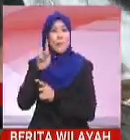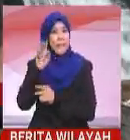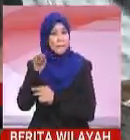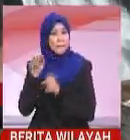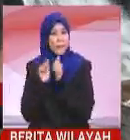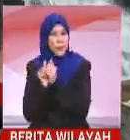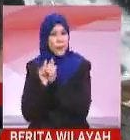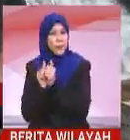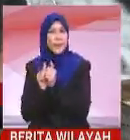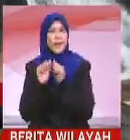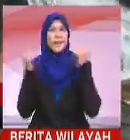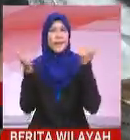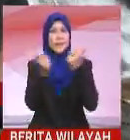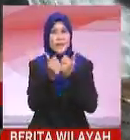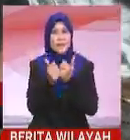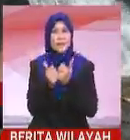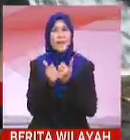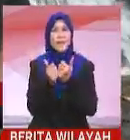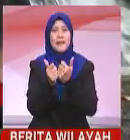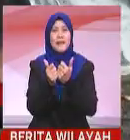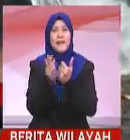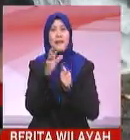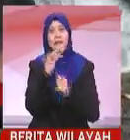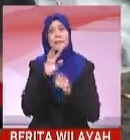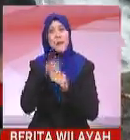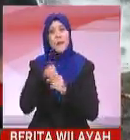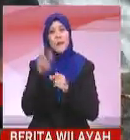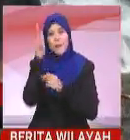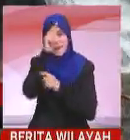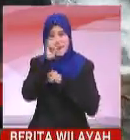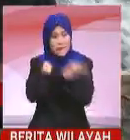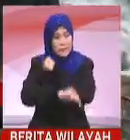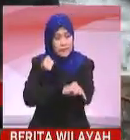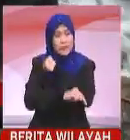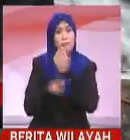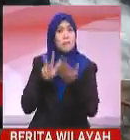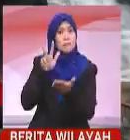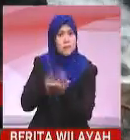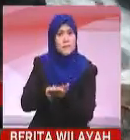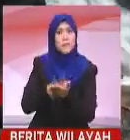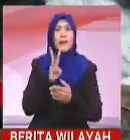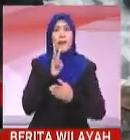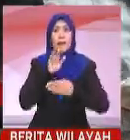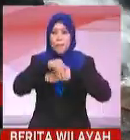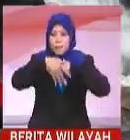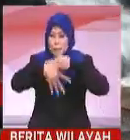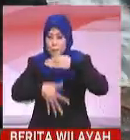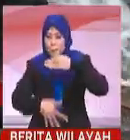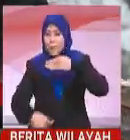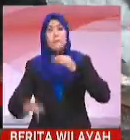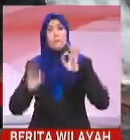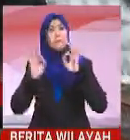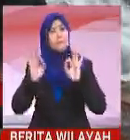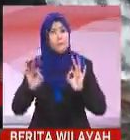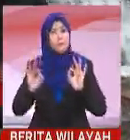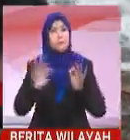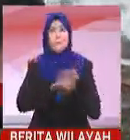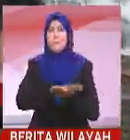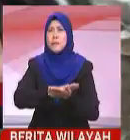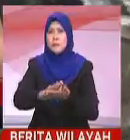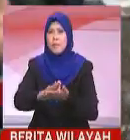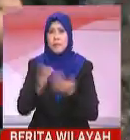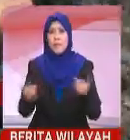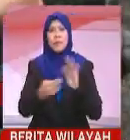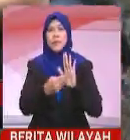bersama agensi Aziz Terbabit termasuk Kerajaan Negeri, mengesahkan air terjun di sini masih lagi terpelihara. Dan